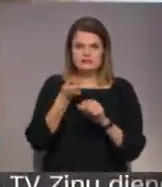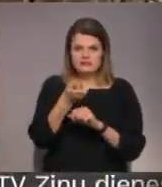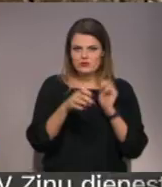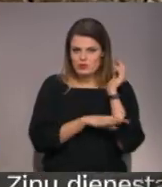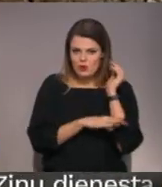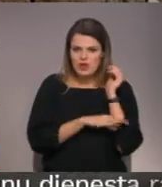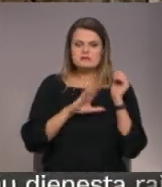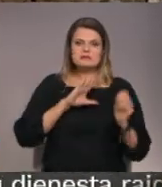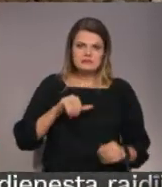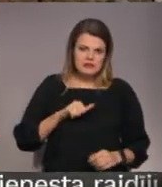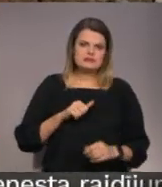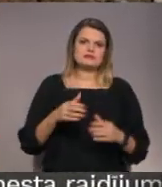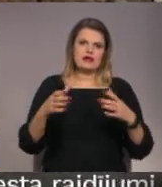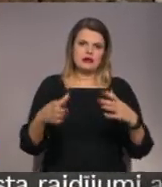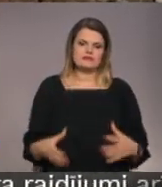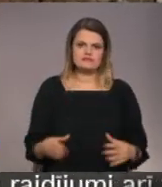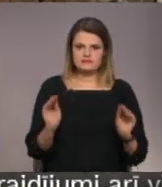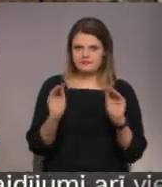tecināmo.